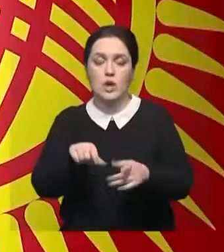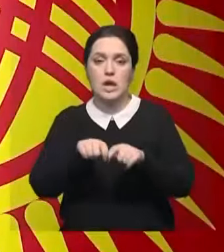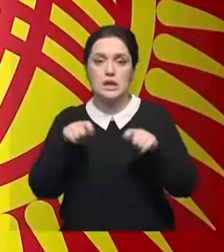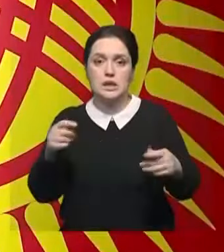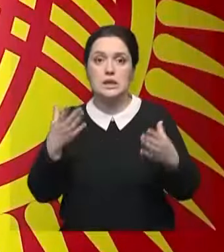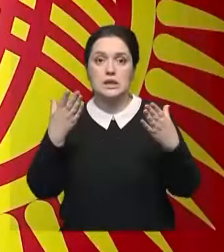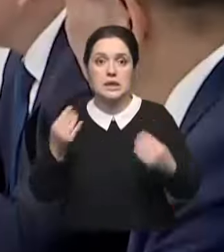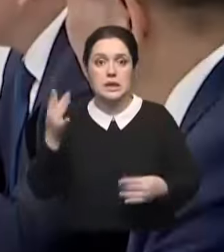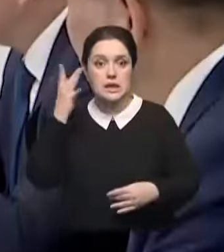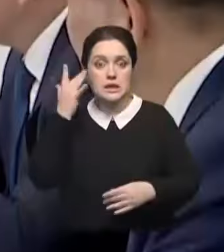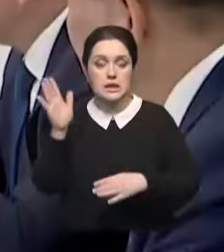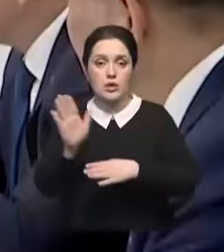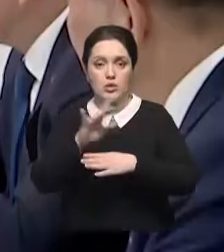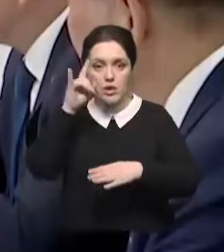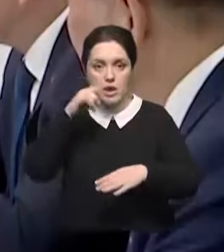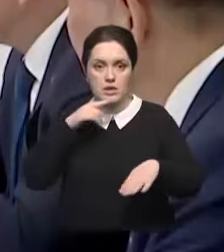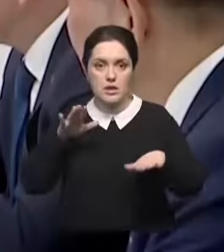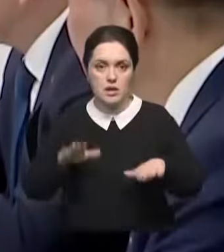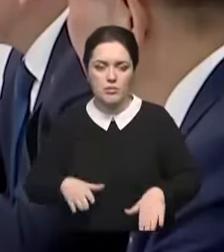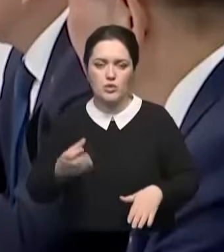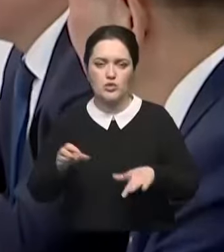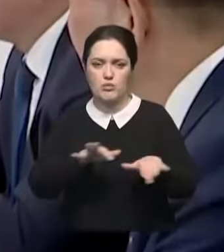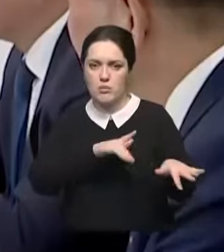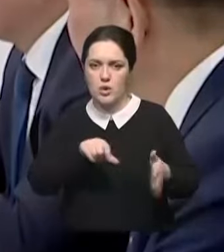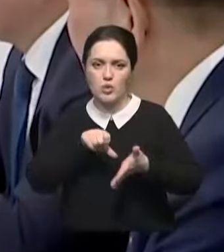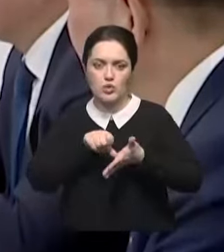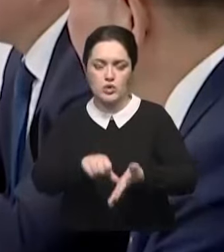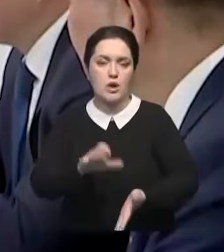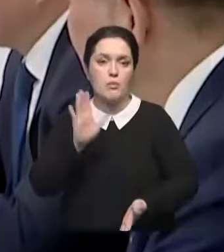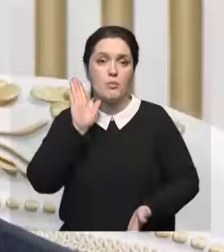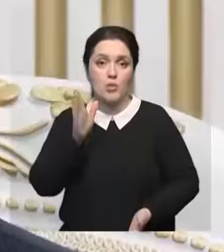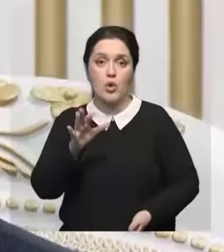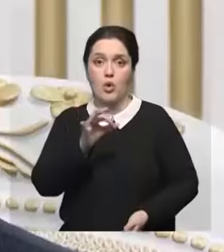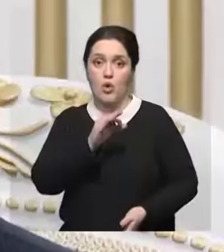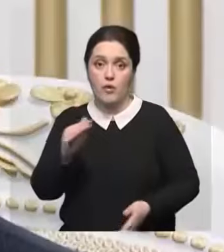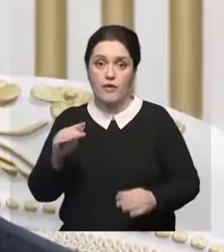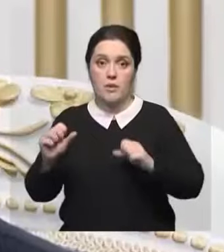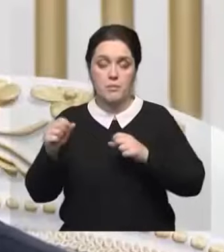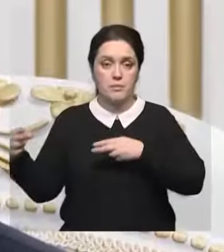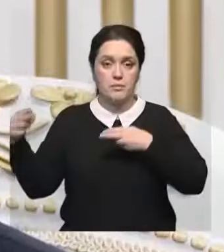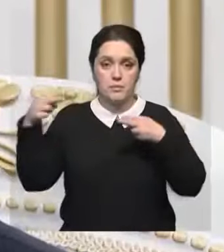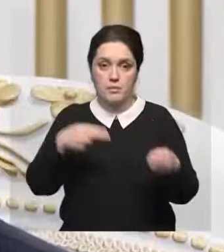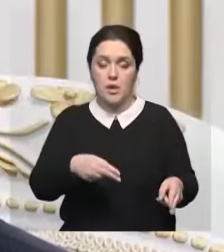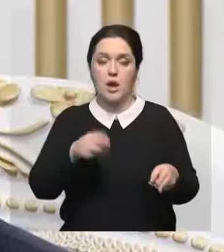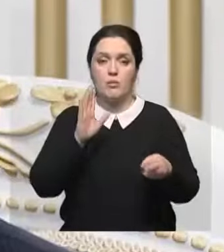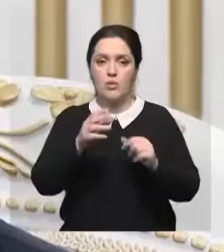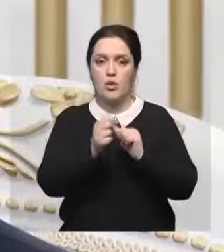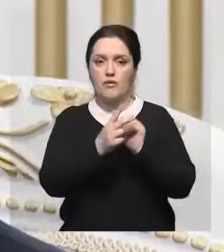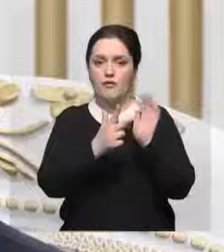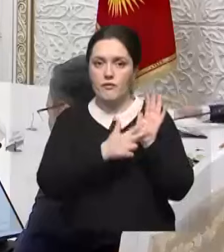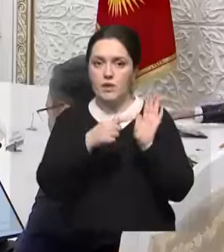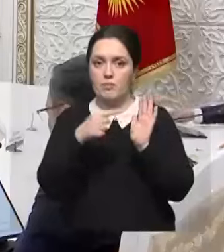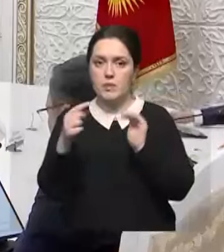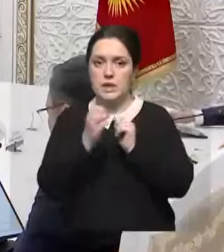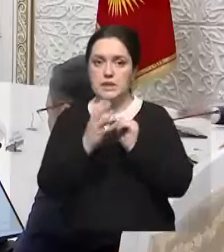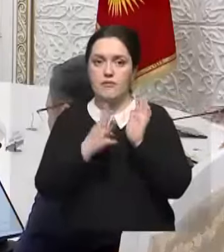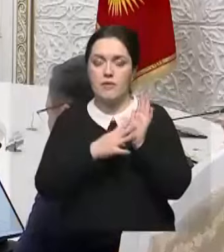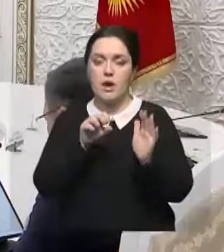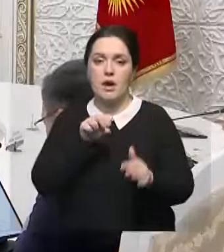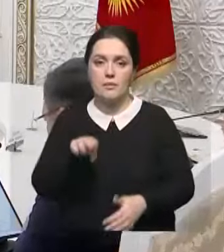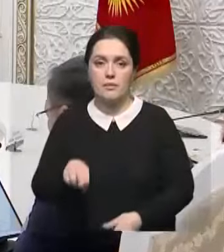кино в Казахстане и ряде других мероприятий. Официальный визит кыргызстанского лидера намечен на 18-19 апреля.